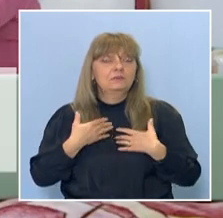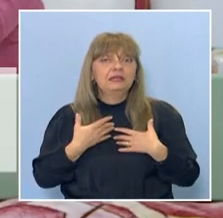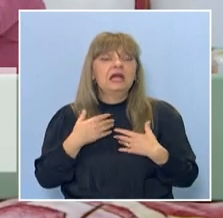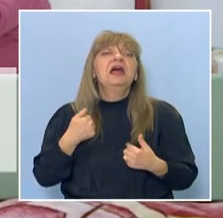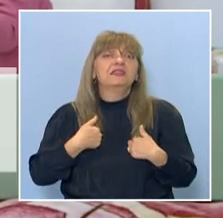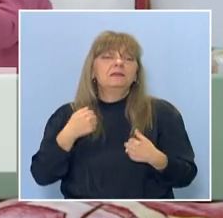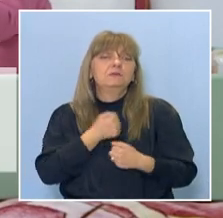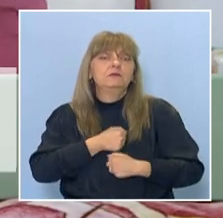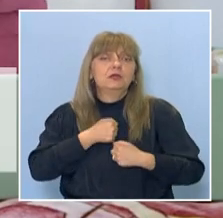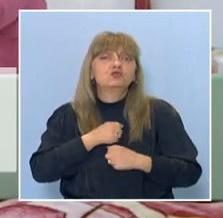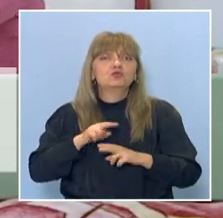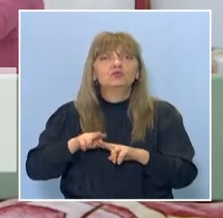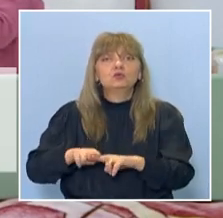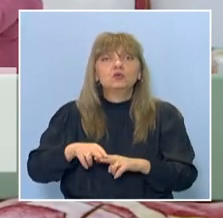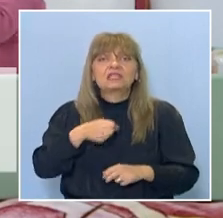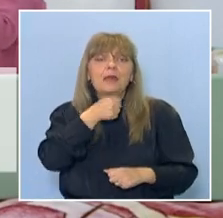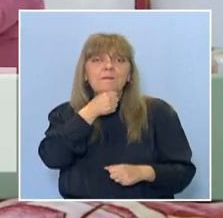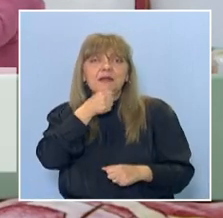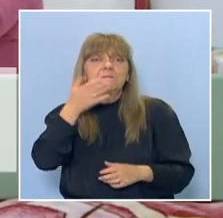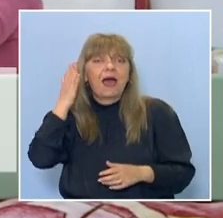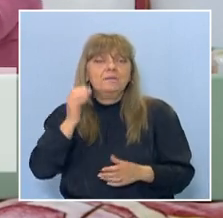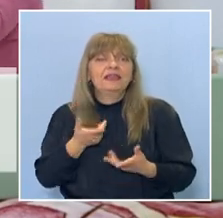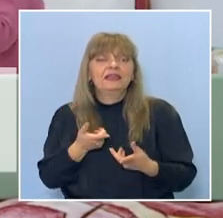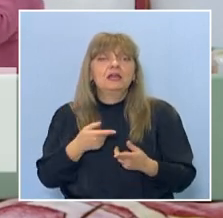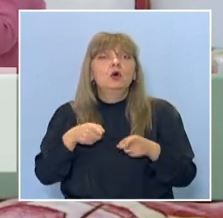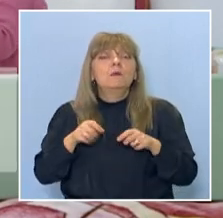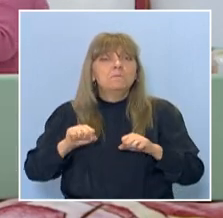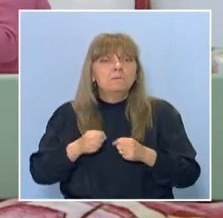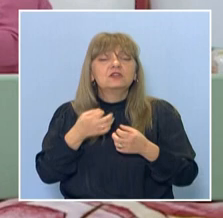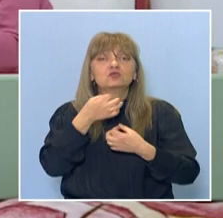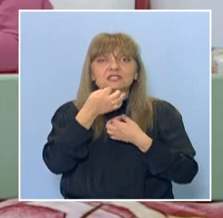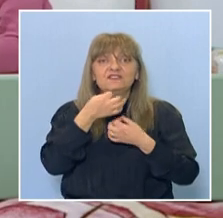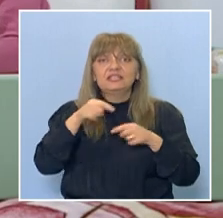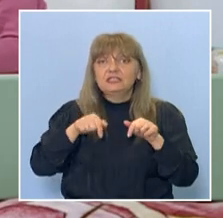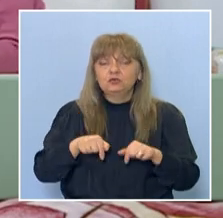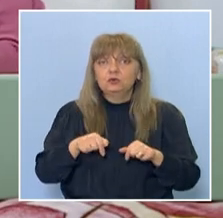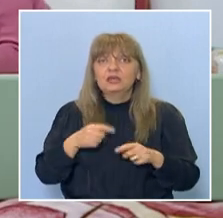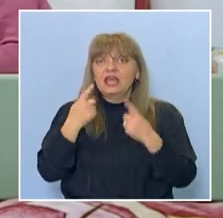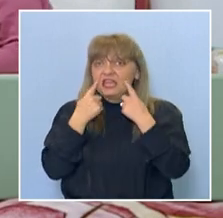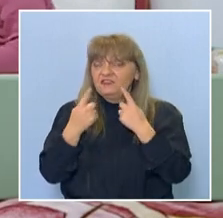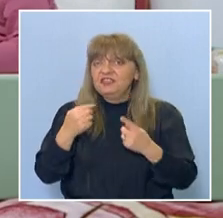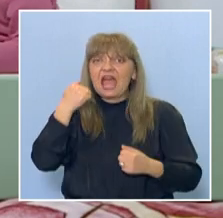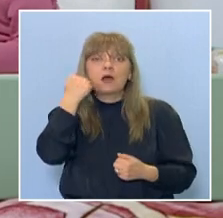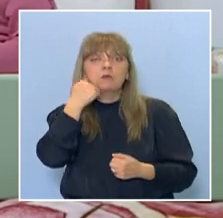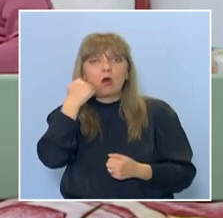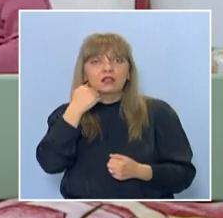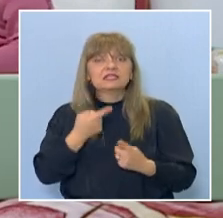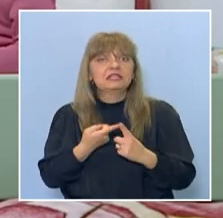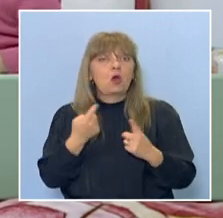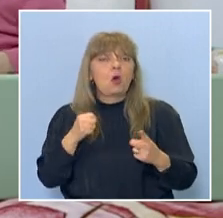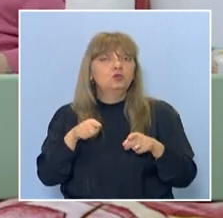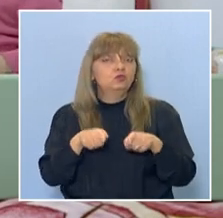оставя. Но много бързо свикна тук и много бързо видях ползата от